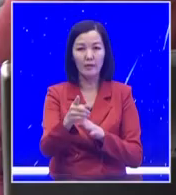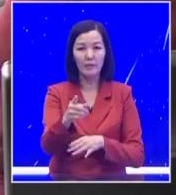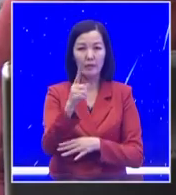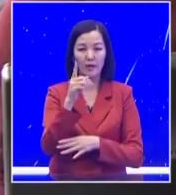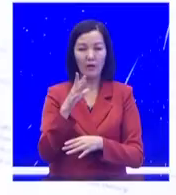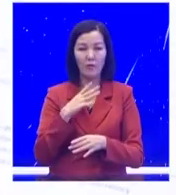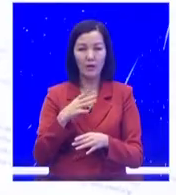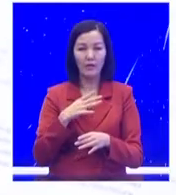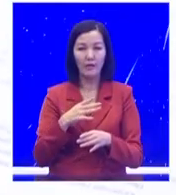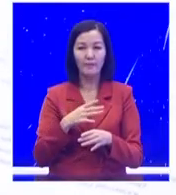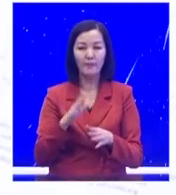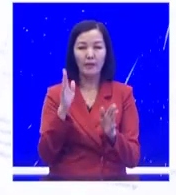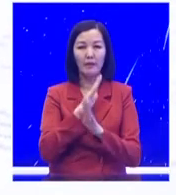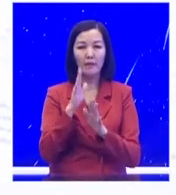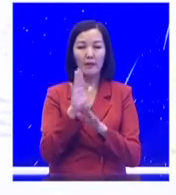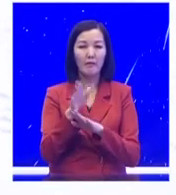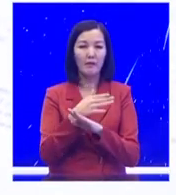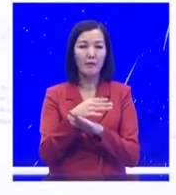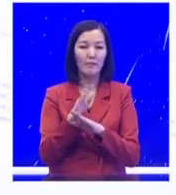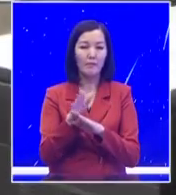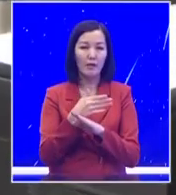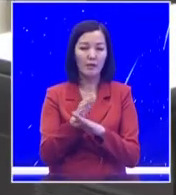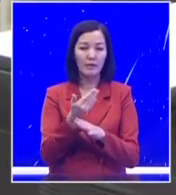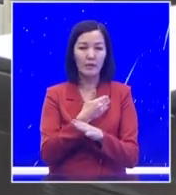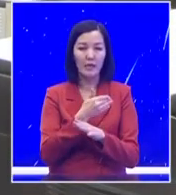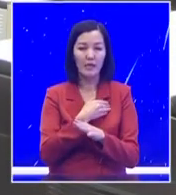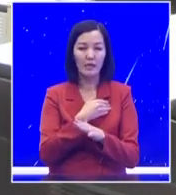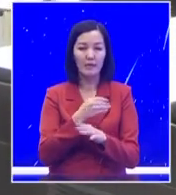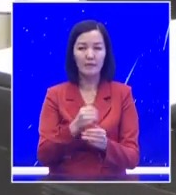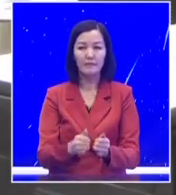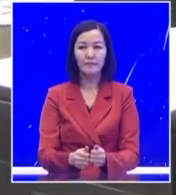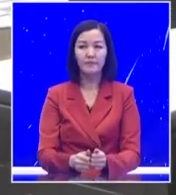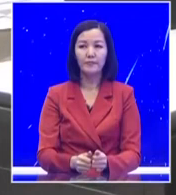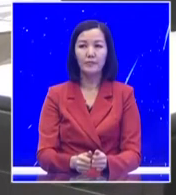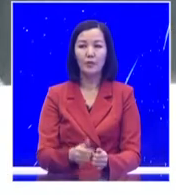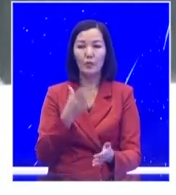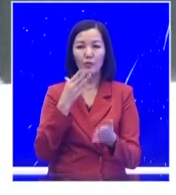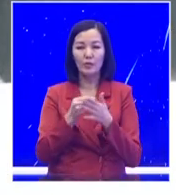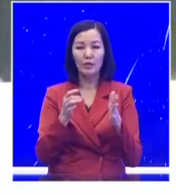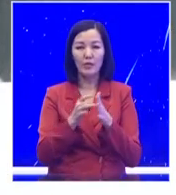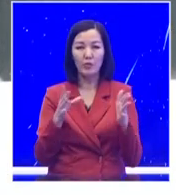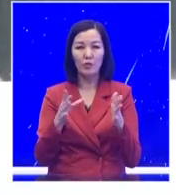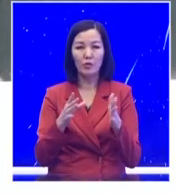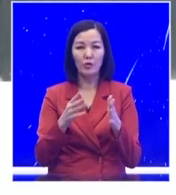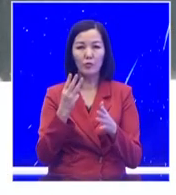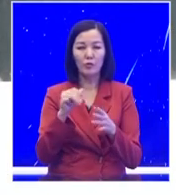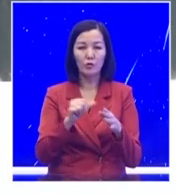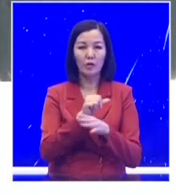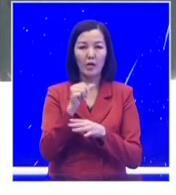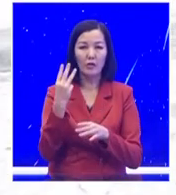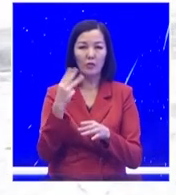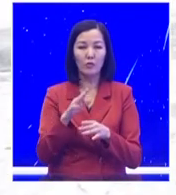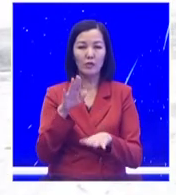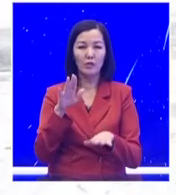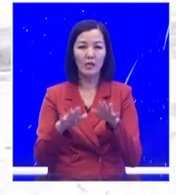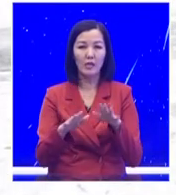табиғат аясында өткізуді жөн деп санайды. Бұл жолда көл жағалап қармақ салуға бел байлапты. Оның жеке рекордтық көрсеткіші 3 сағатта 30